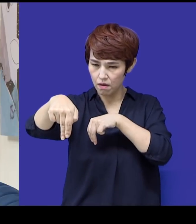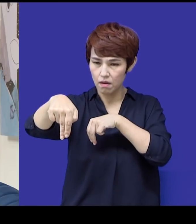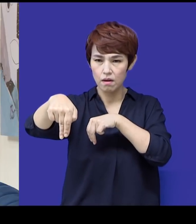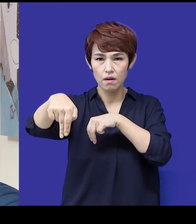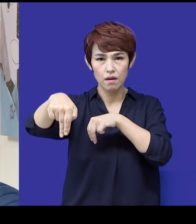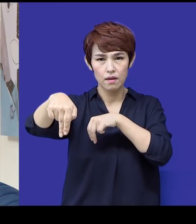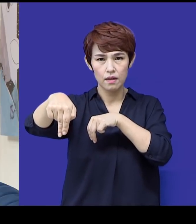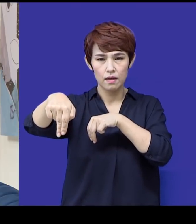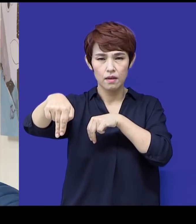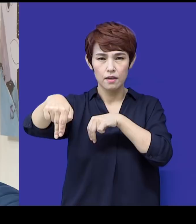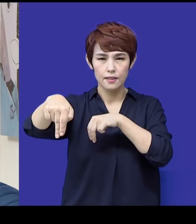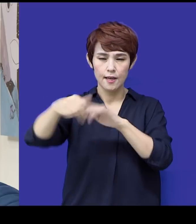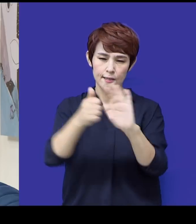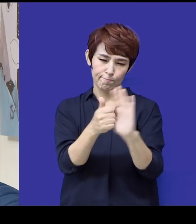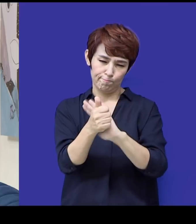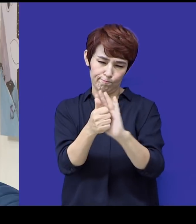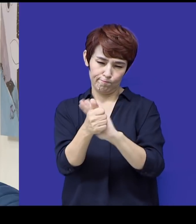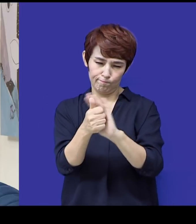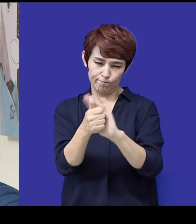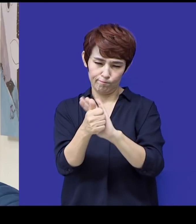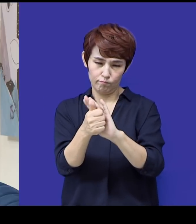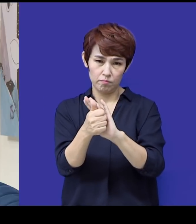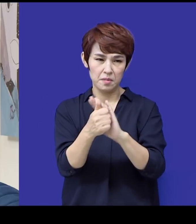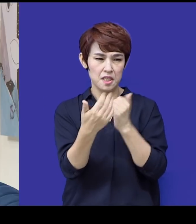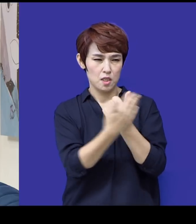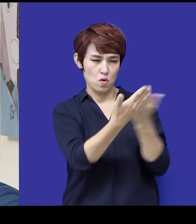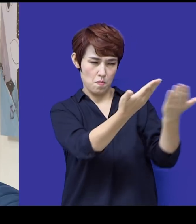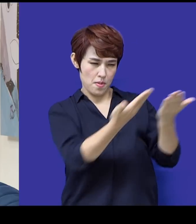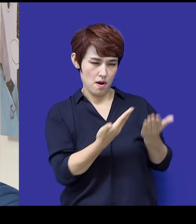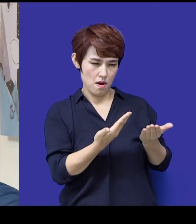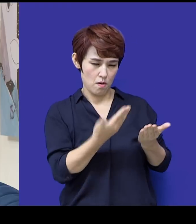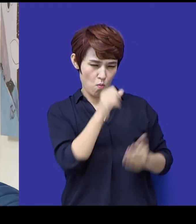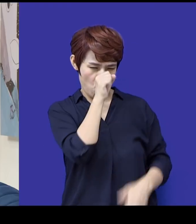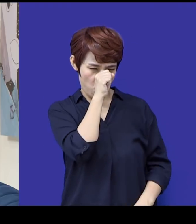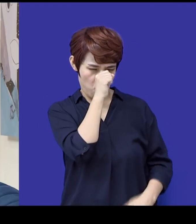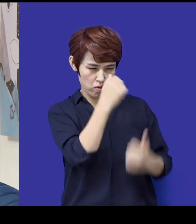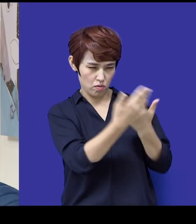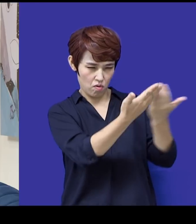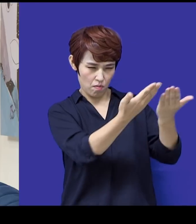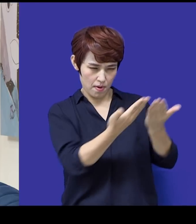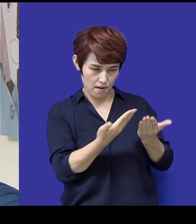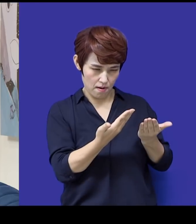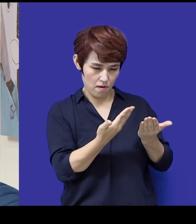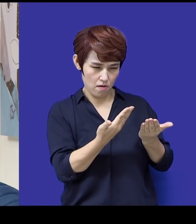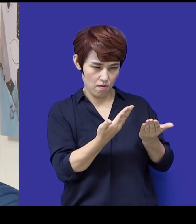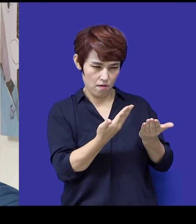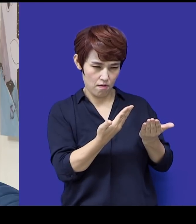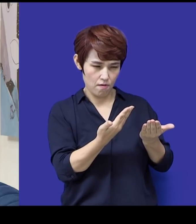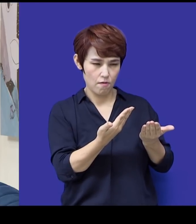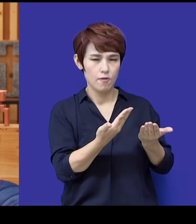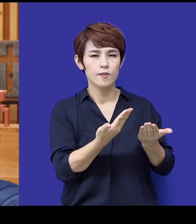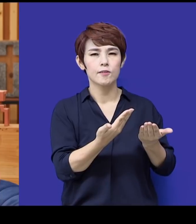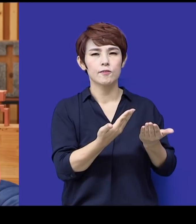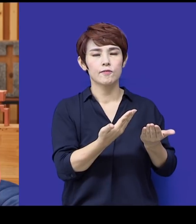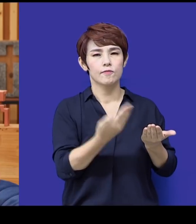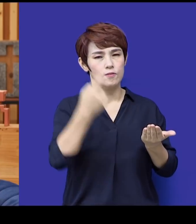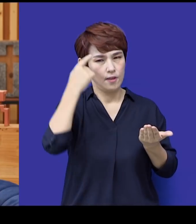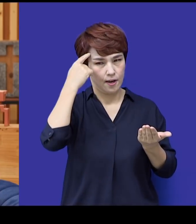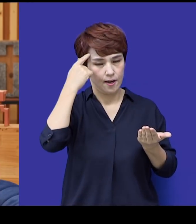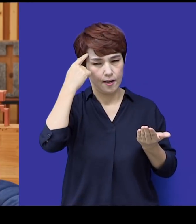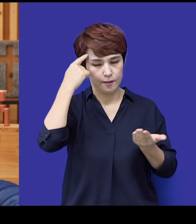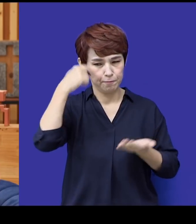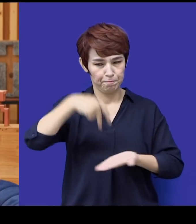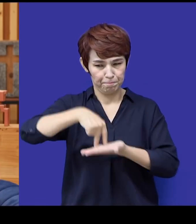제일 좋은 치료를 받고 싶어 할 거 아니에요. 그런 마음으로 이제 환자를 좀 치료해야겠다.